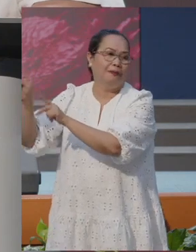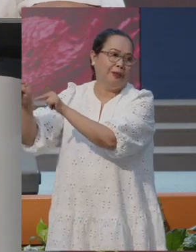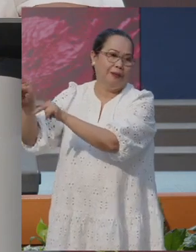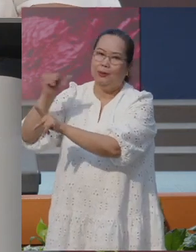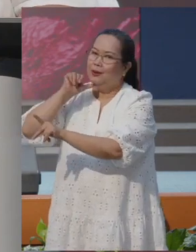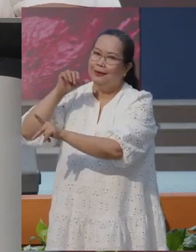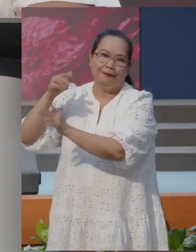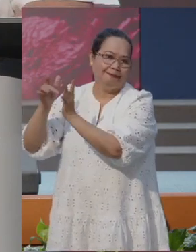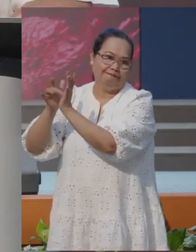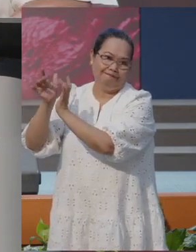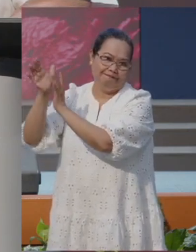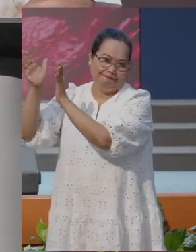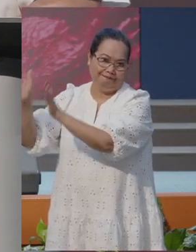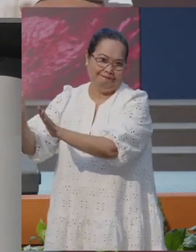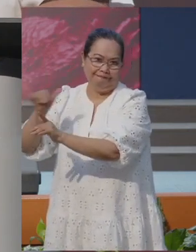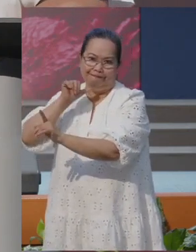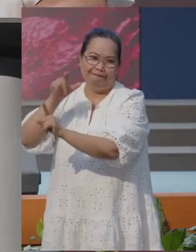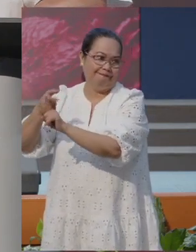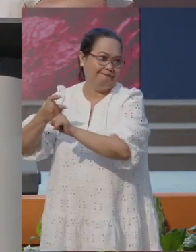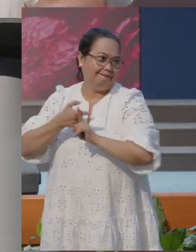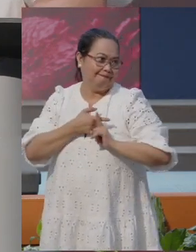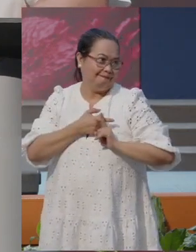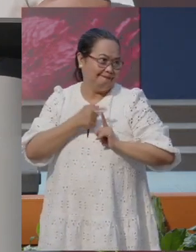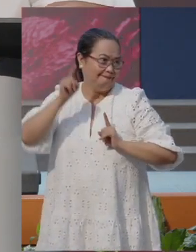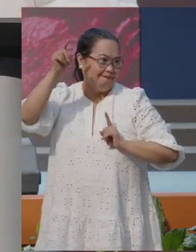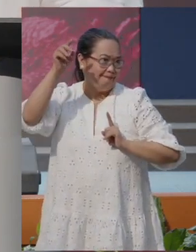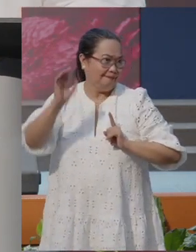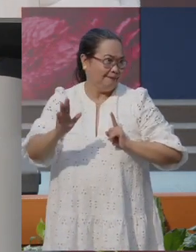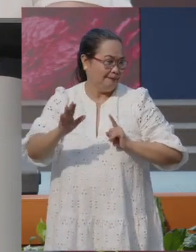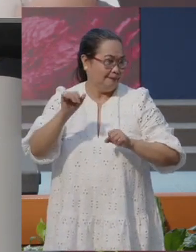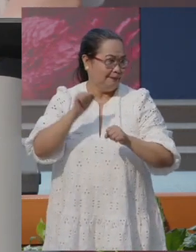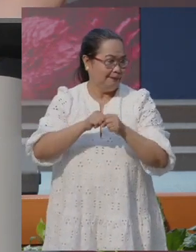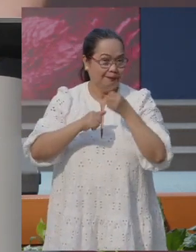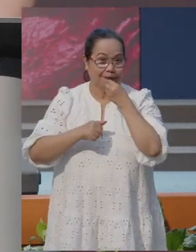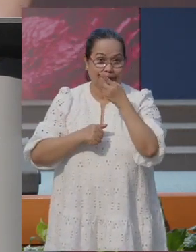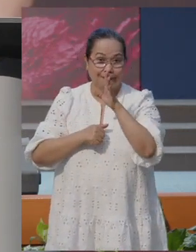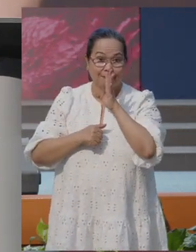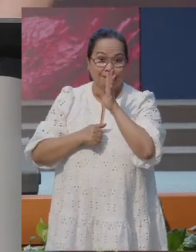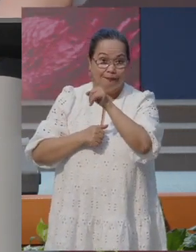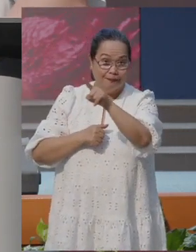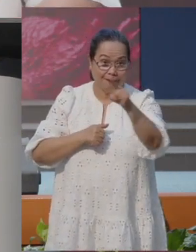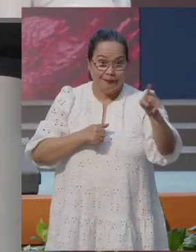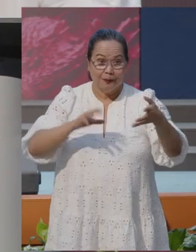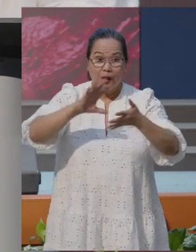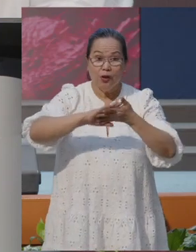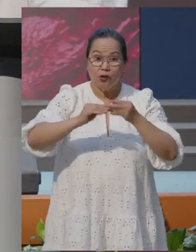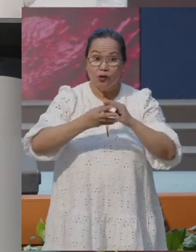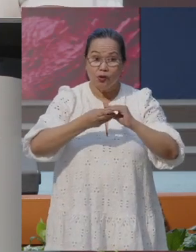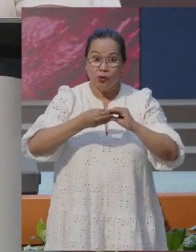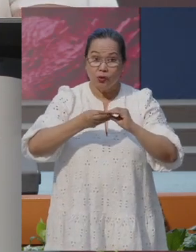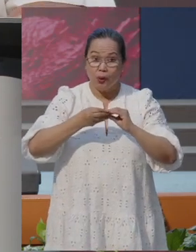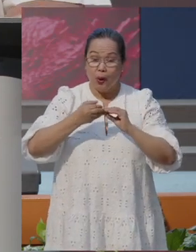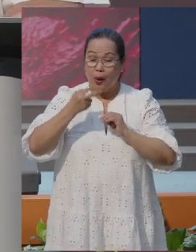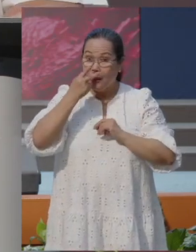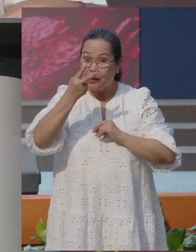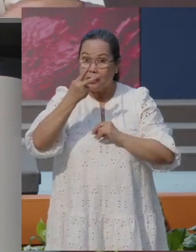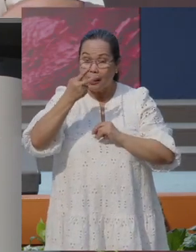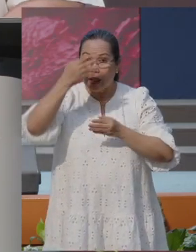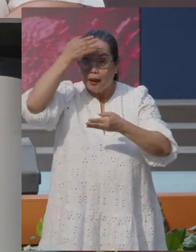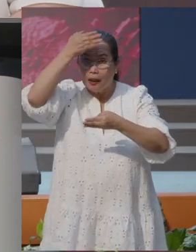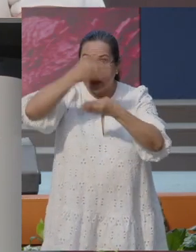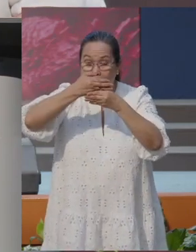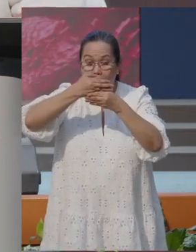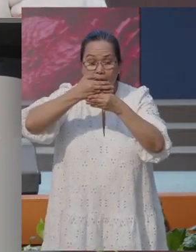Sa Matthew 13:13, "This is why I speak to them in parables, because seeing they do not see,